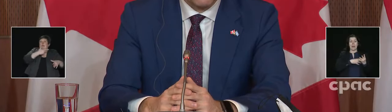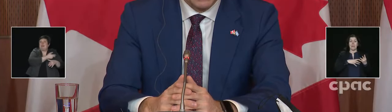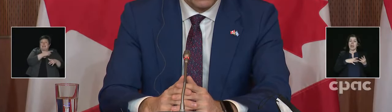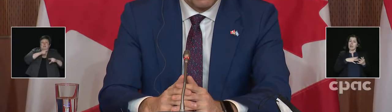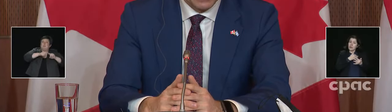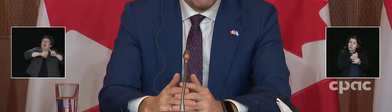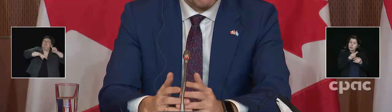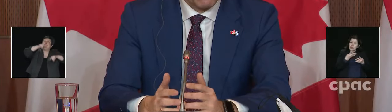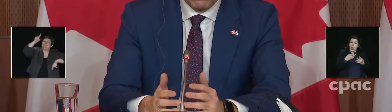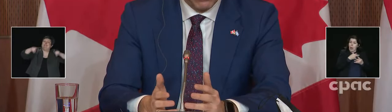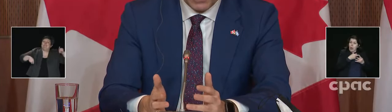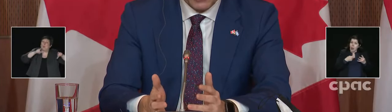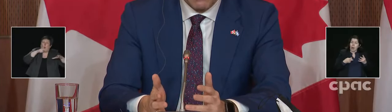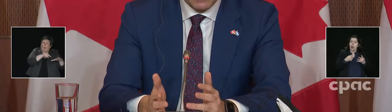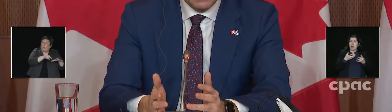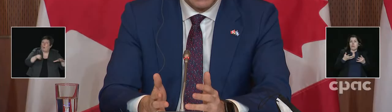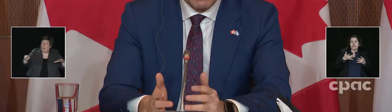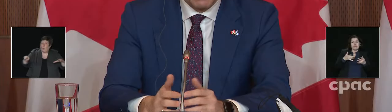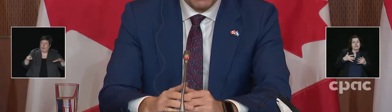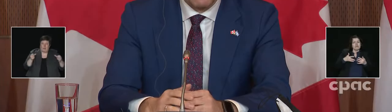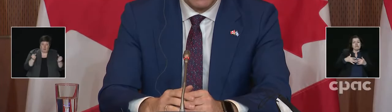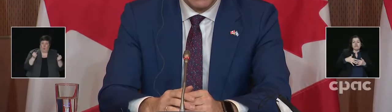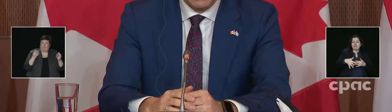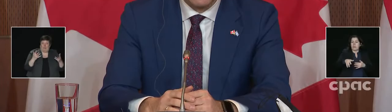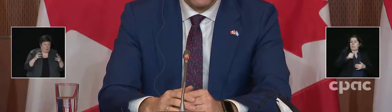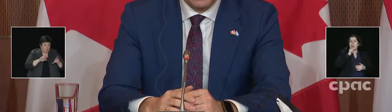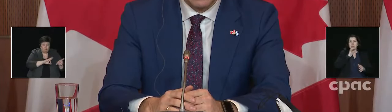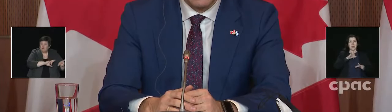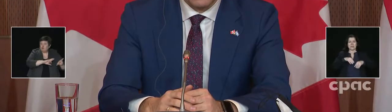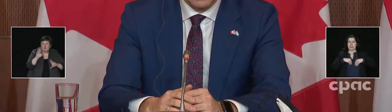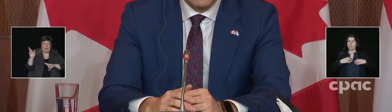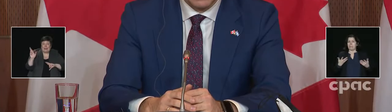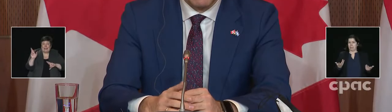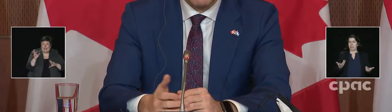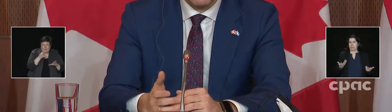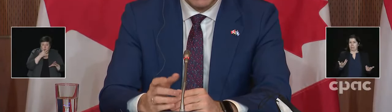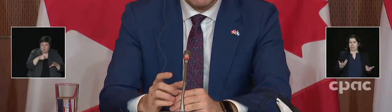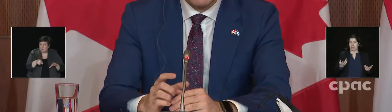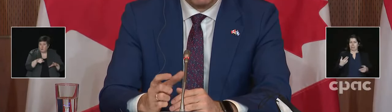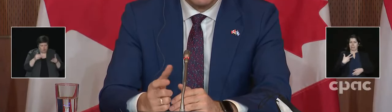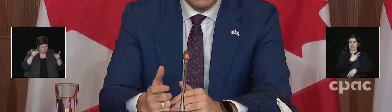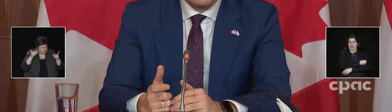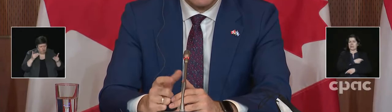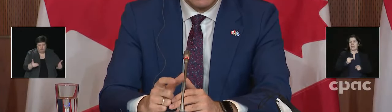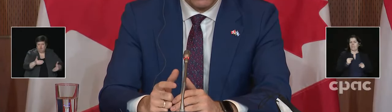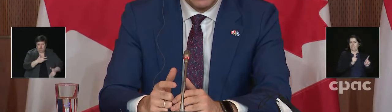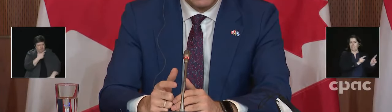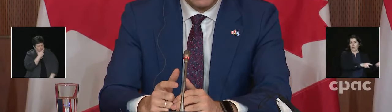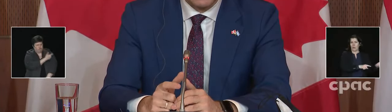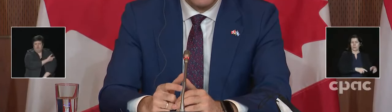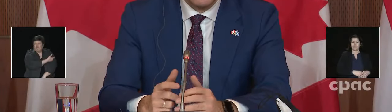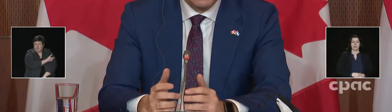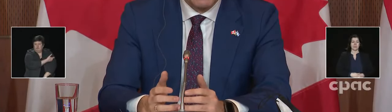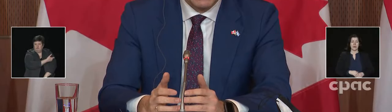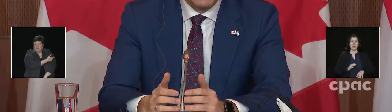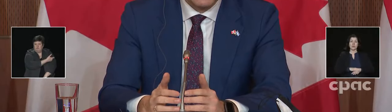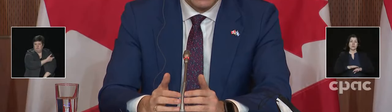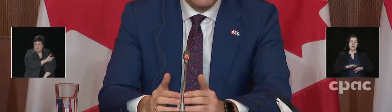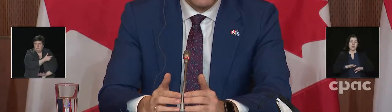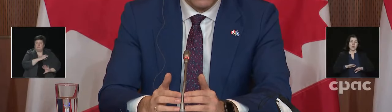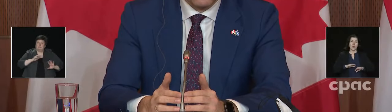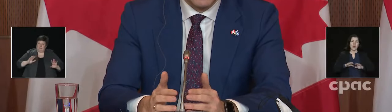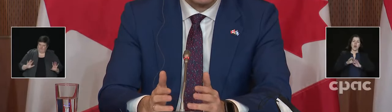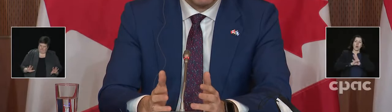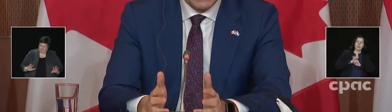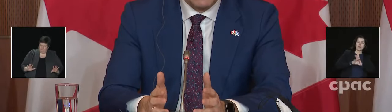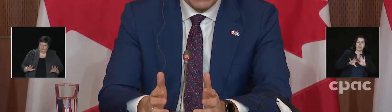prêts et qui vont être prêts potentiellement assez rapidement à se faire vacciner. Maintenant, de quelle manière on traite les non-vaccinés? Bien, ça, c'est